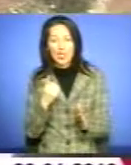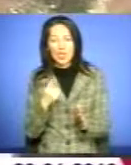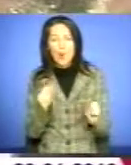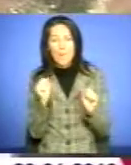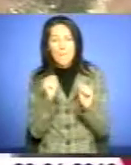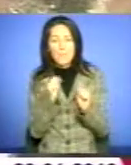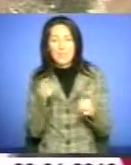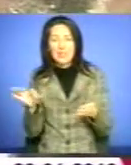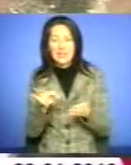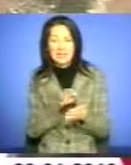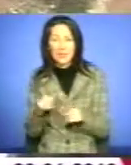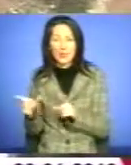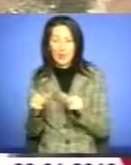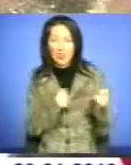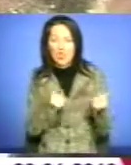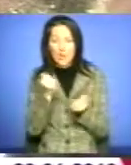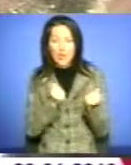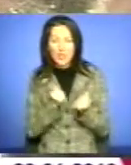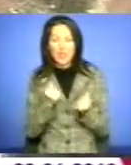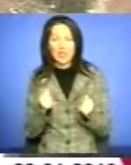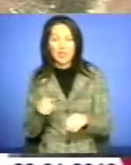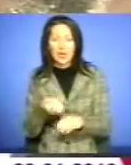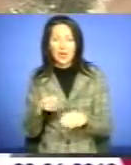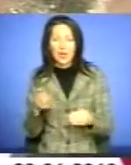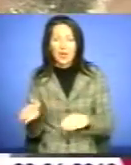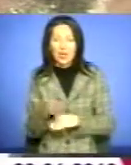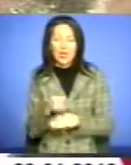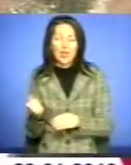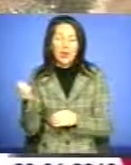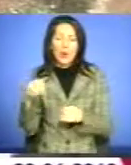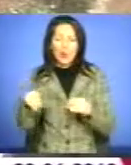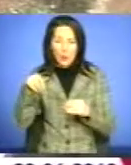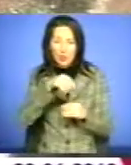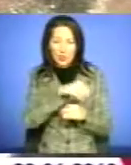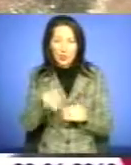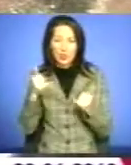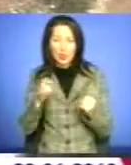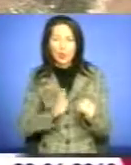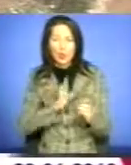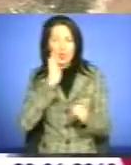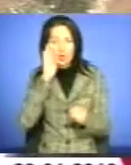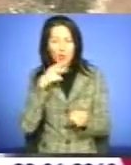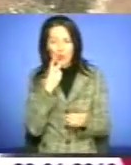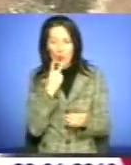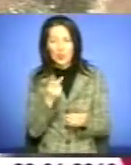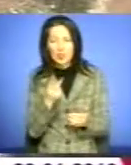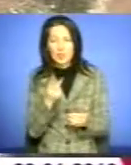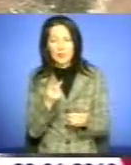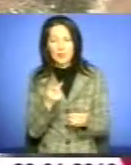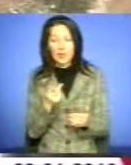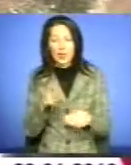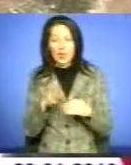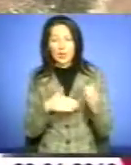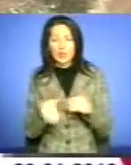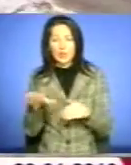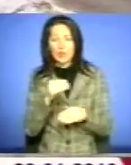приморозки, зразу виїжджають машини, двірники посипають. Наприклад, сьогодні зранку можна було побачити, знову черговий перехід, тому практично всі тротуари